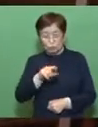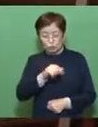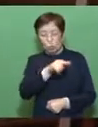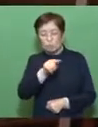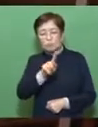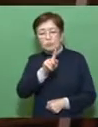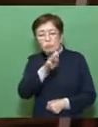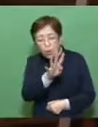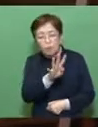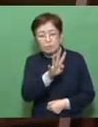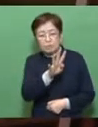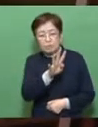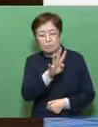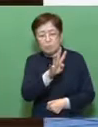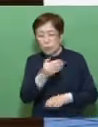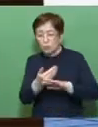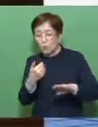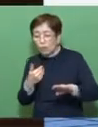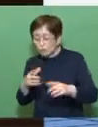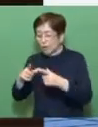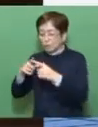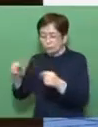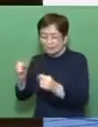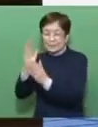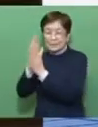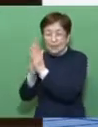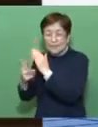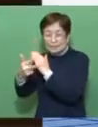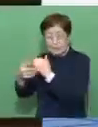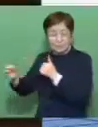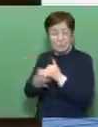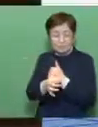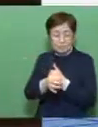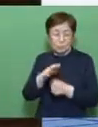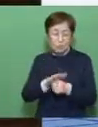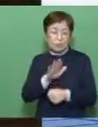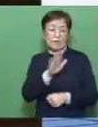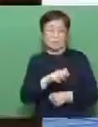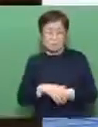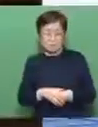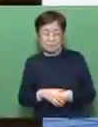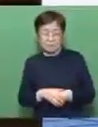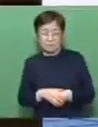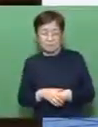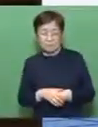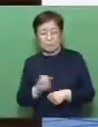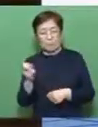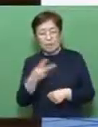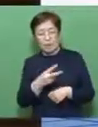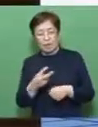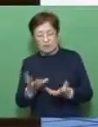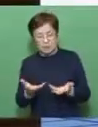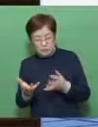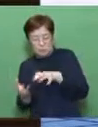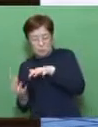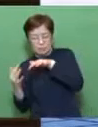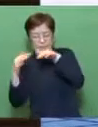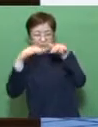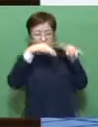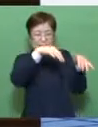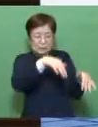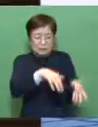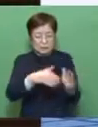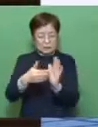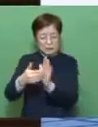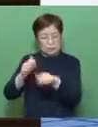国県市長で持ちますいはいはい津波対策はですねあの膨張停の